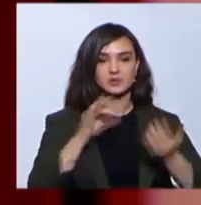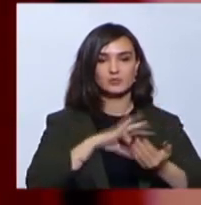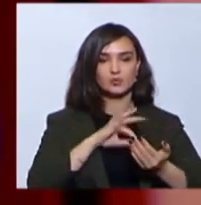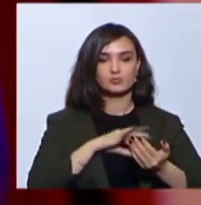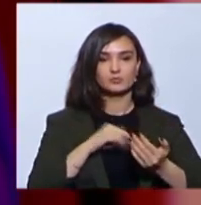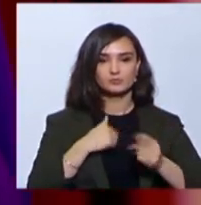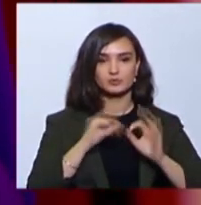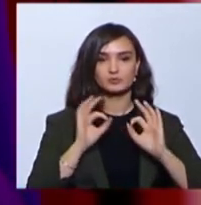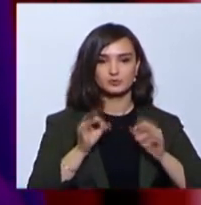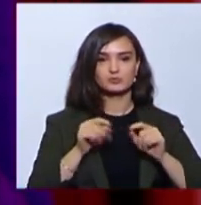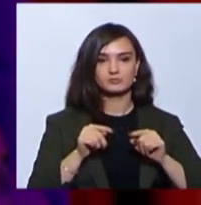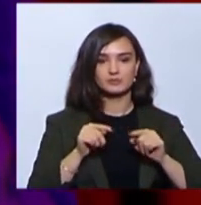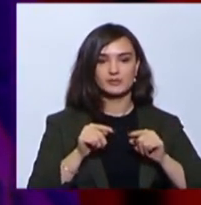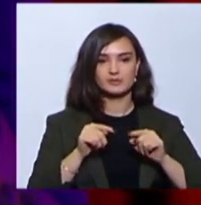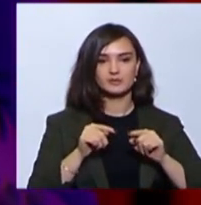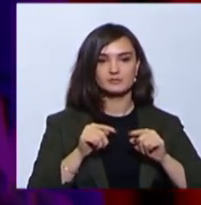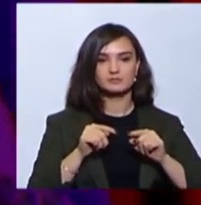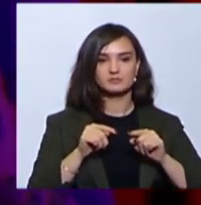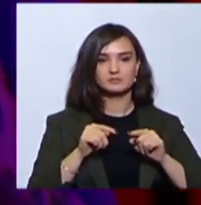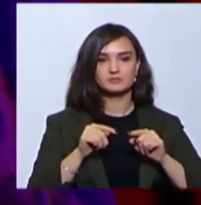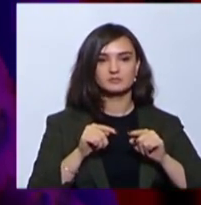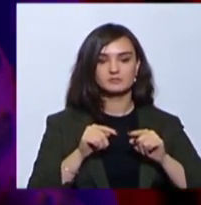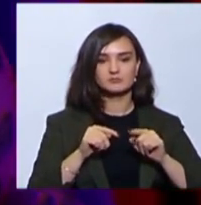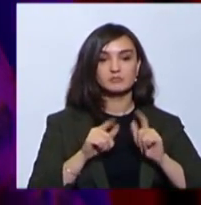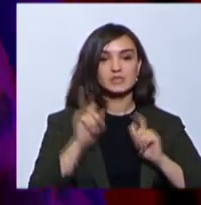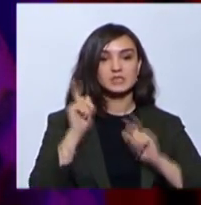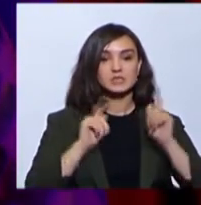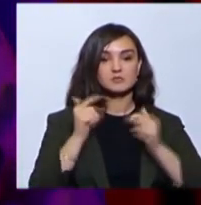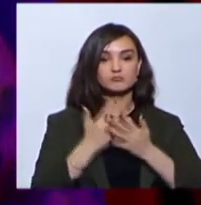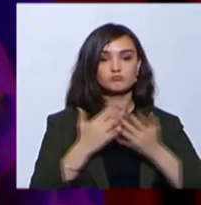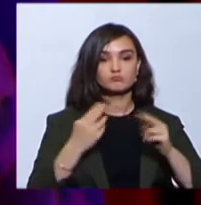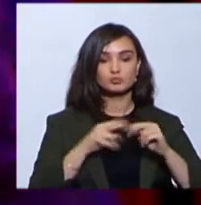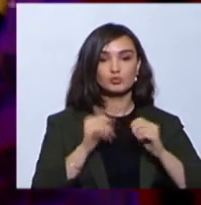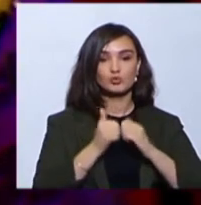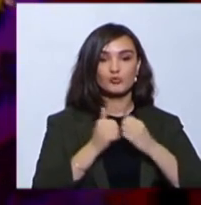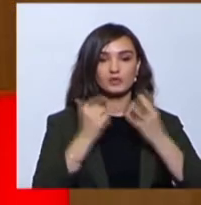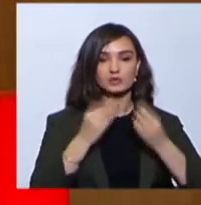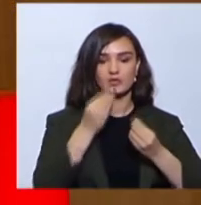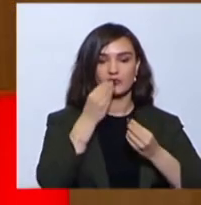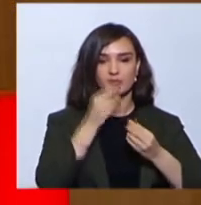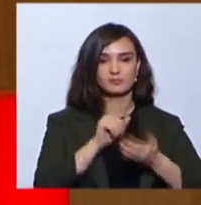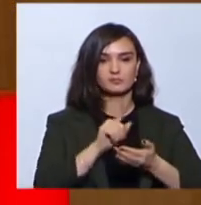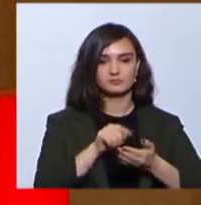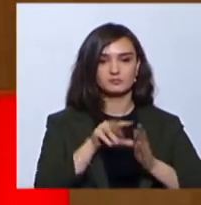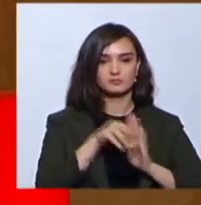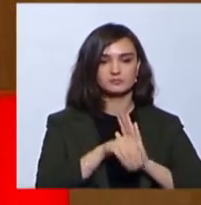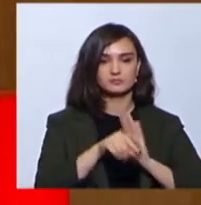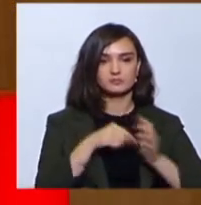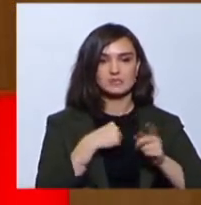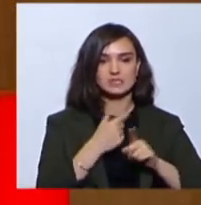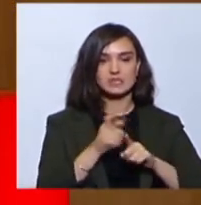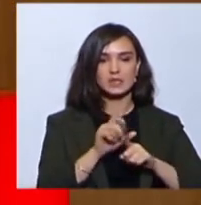მე მგონი სწორად ვაჩვენებ ხო მაყურებელს? რძის ნაწარმის გამოყენება, იმიტომ რომ ესეც ყოველდღიური რაციონის ნაწილია. თუმცა მე ძალიან